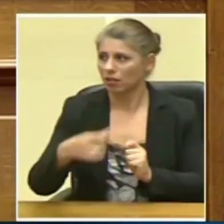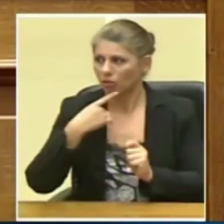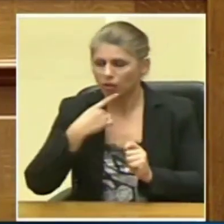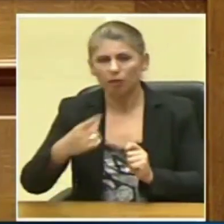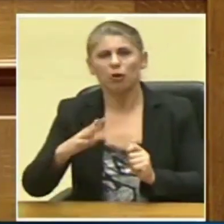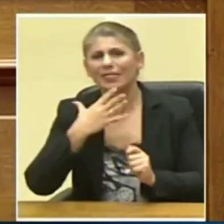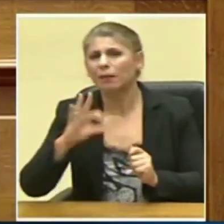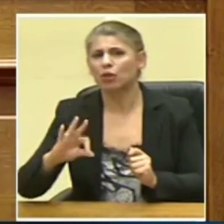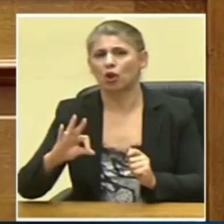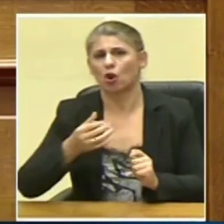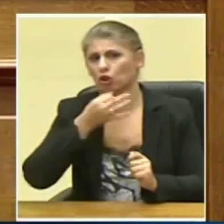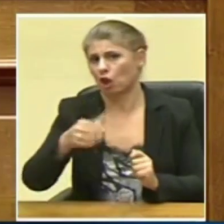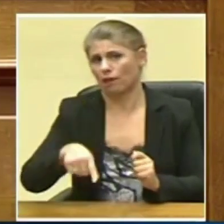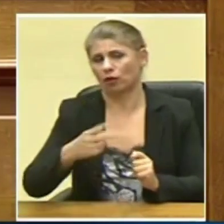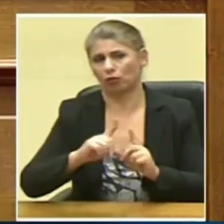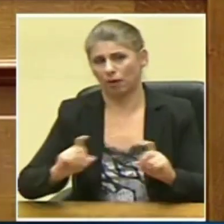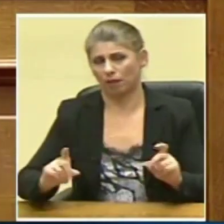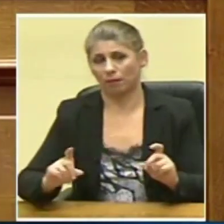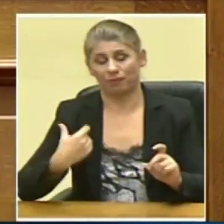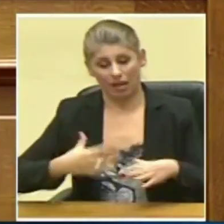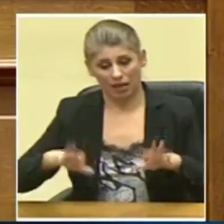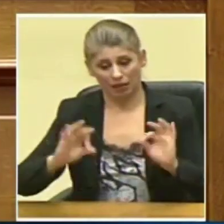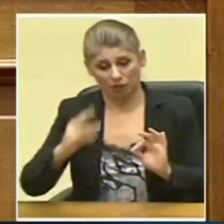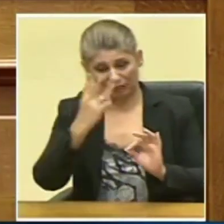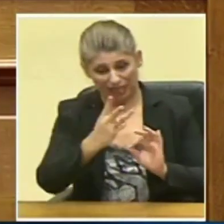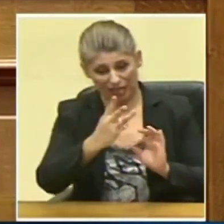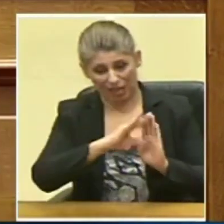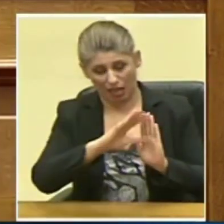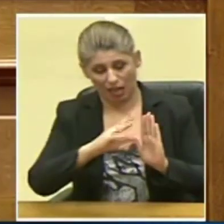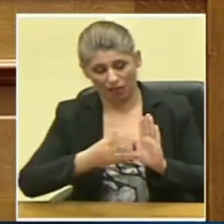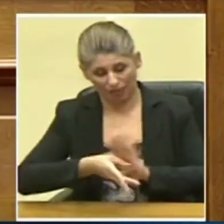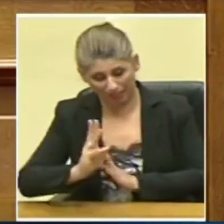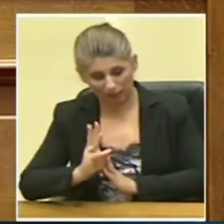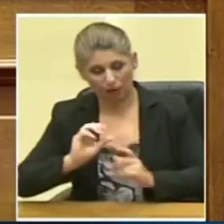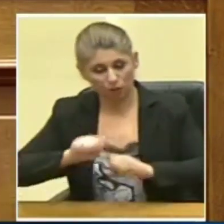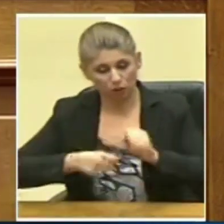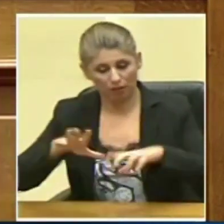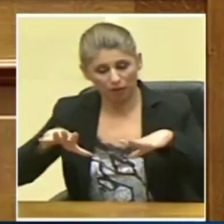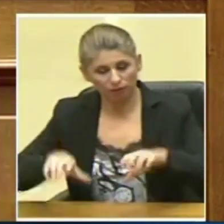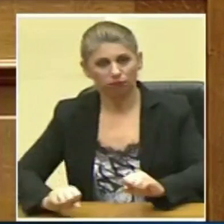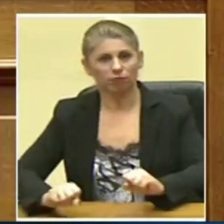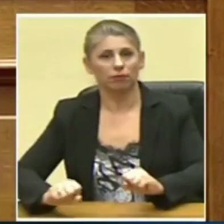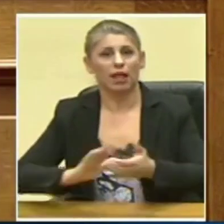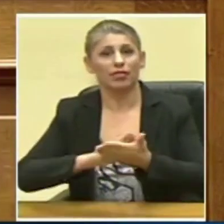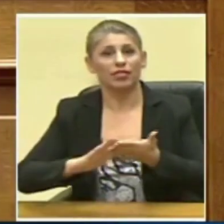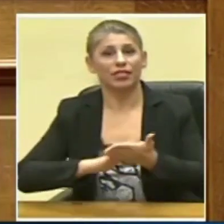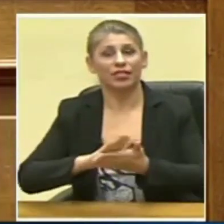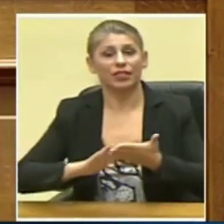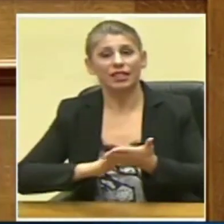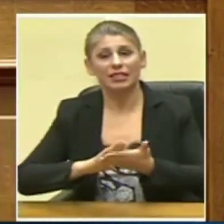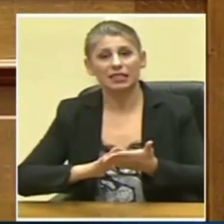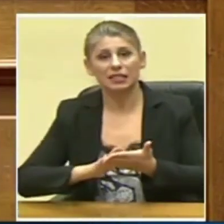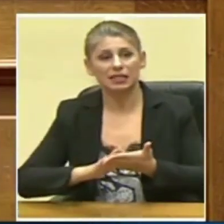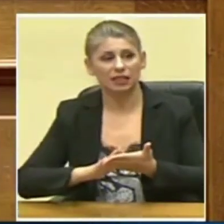αυτό. Ξεκινάμε με τα άρθρα 3 και 13 και την προσπάθεια κατοχύρωσης της θρησκευτικής ουδετερότητας του